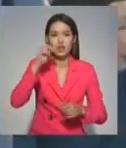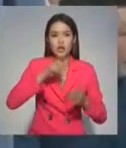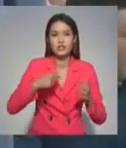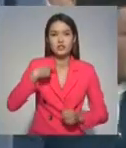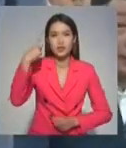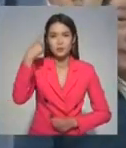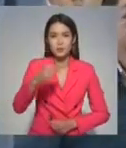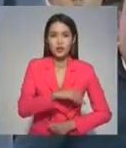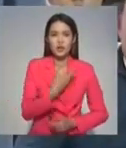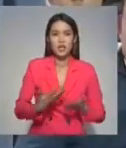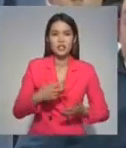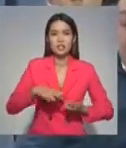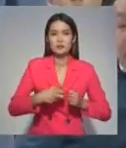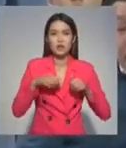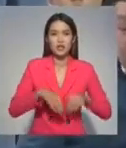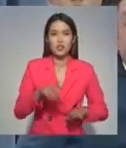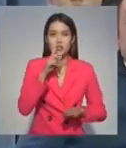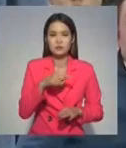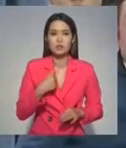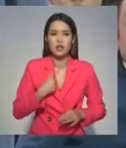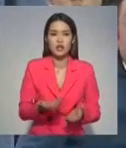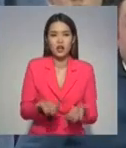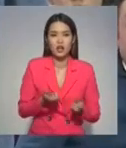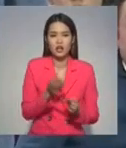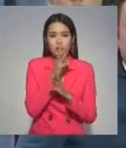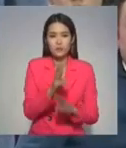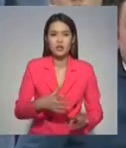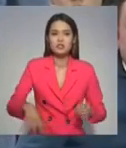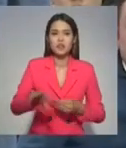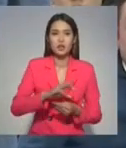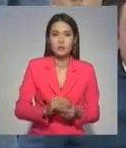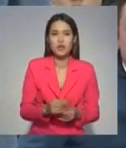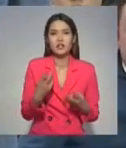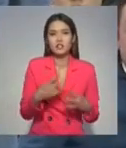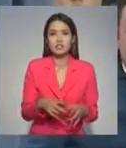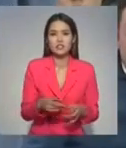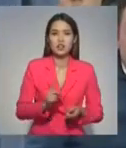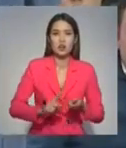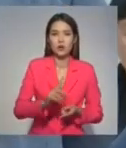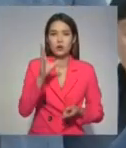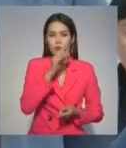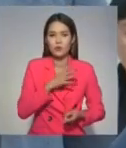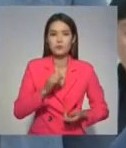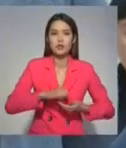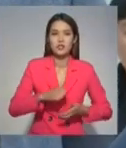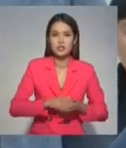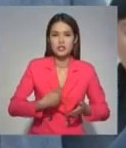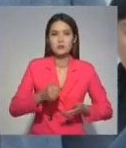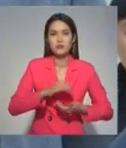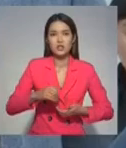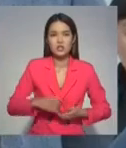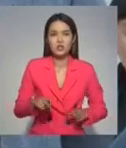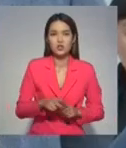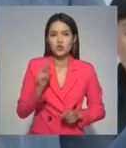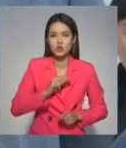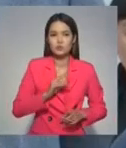келеді. Егер бұл мәселе шешілмесе, мен осында салып отырған қаражаттың барлығын алып кері кететін боламын. Өйткені мен халықаралық деңгейде жұмыс істейтін адаммын.